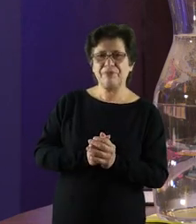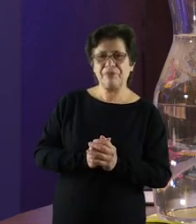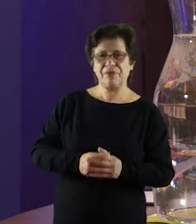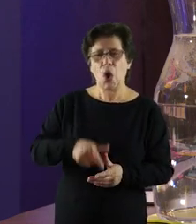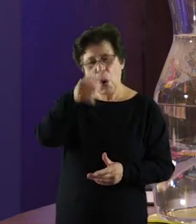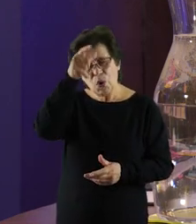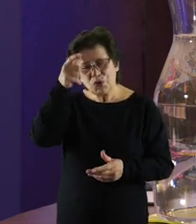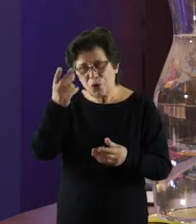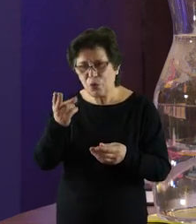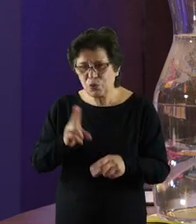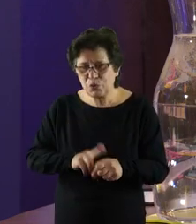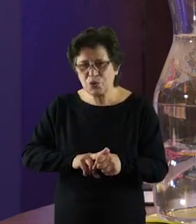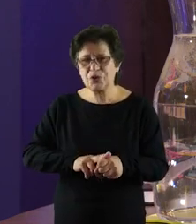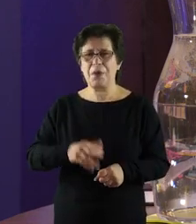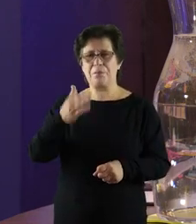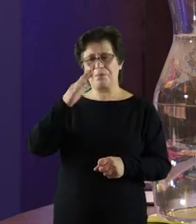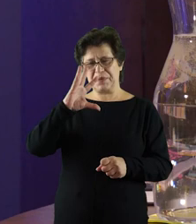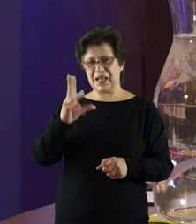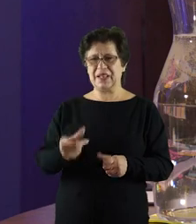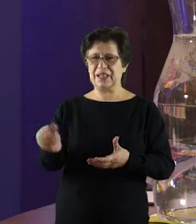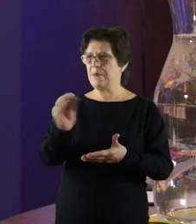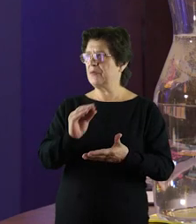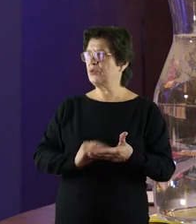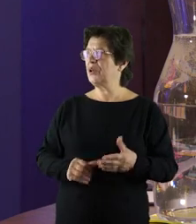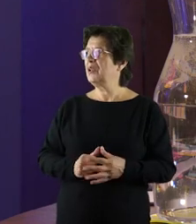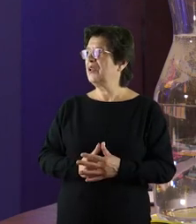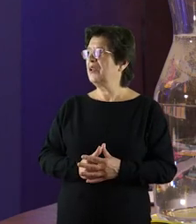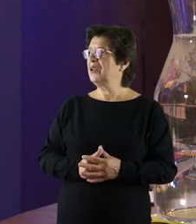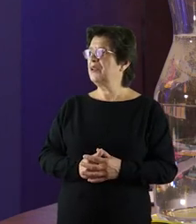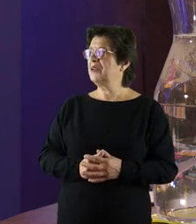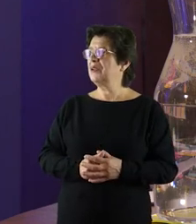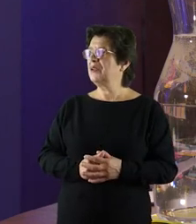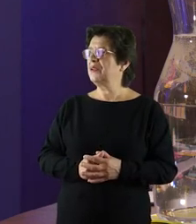że kiedyś zilustrują także moje książki. Może drugie pytanie. A